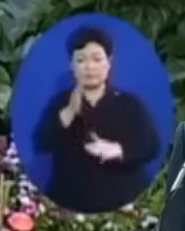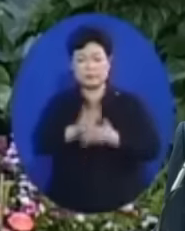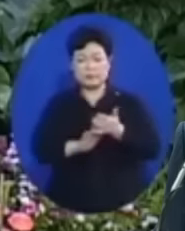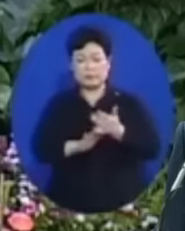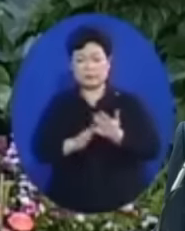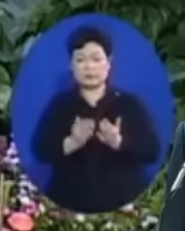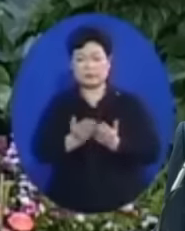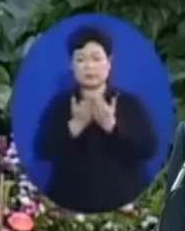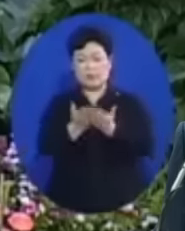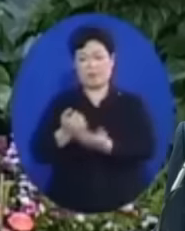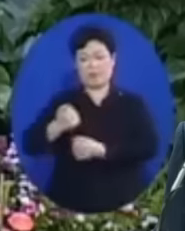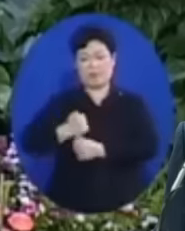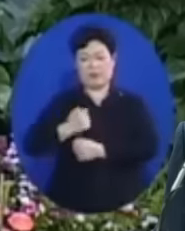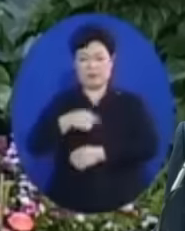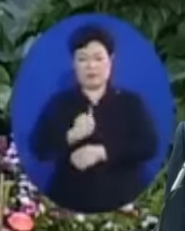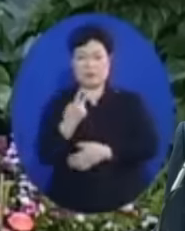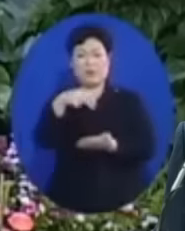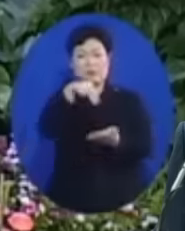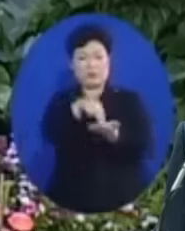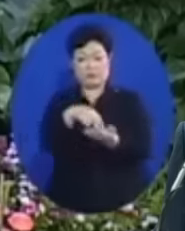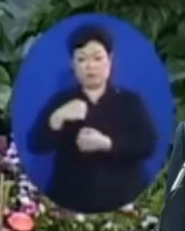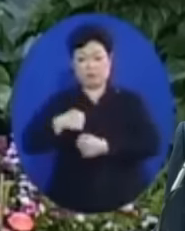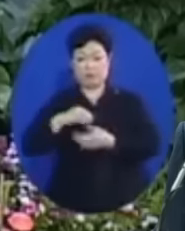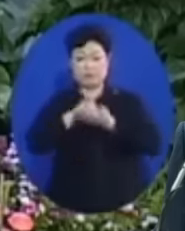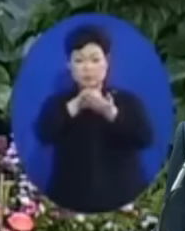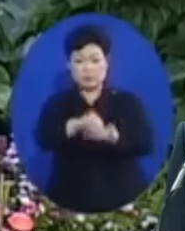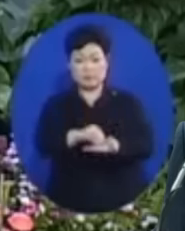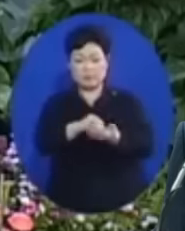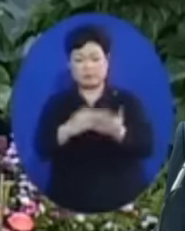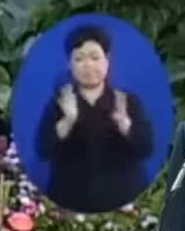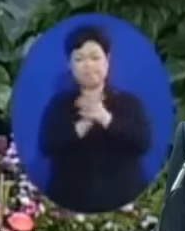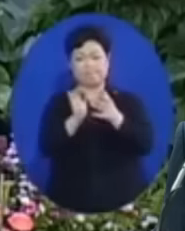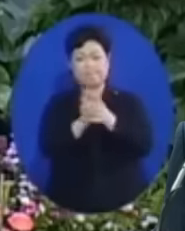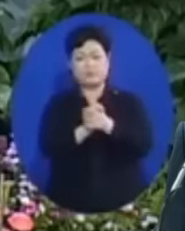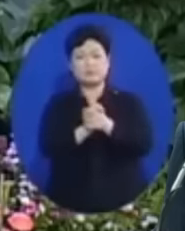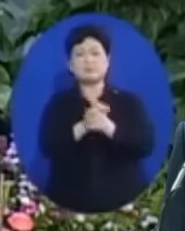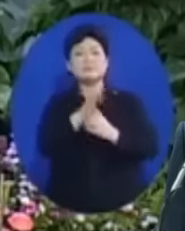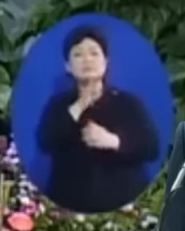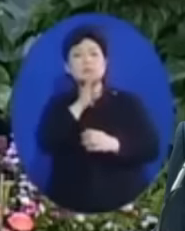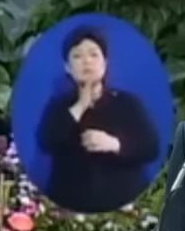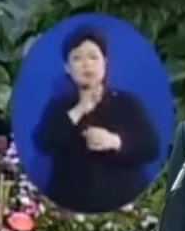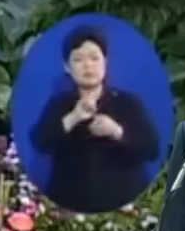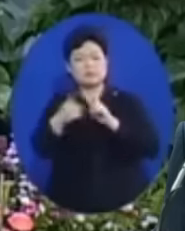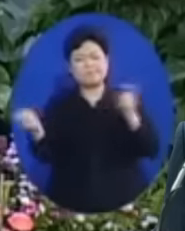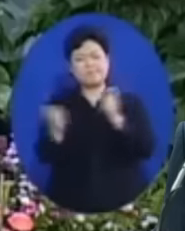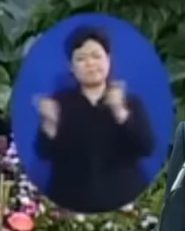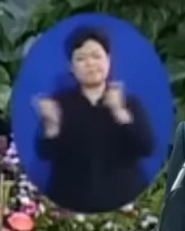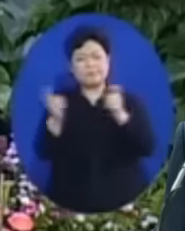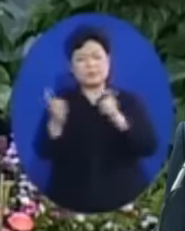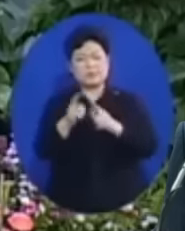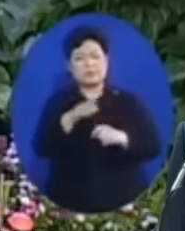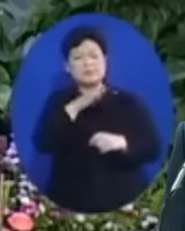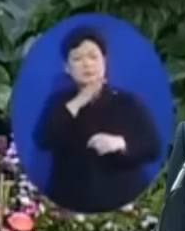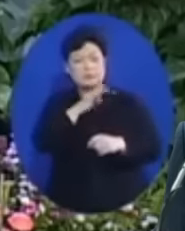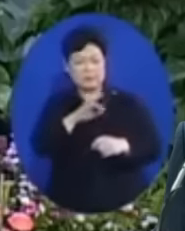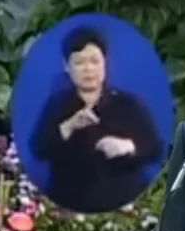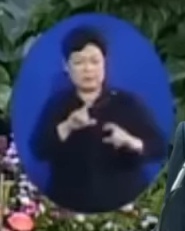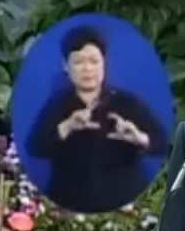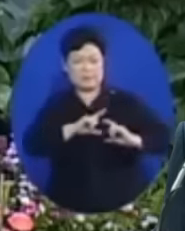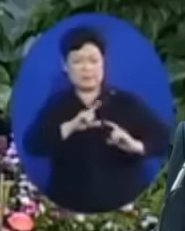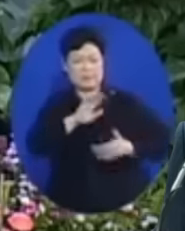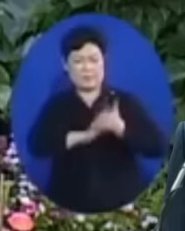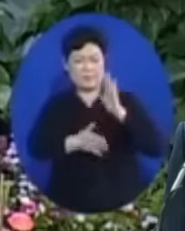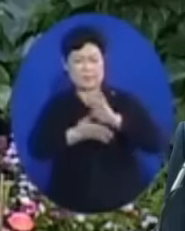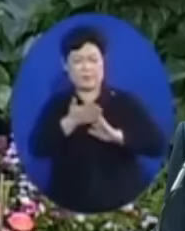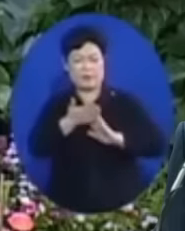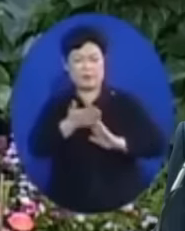해병대에 자원을 해서 군인으로 들어갔으나 동료들의 불화로 불명예 제대를 하고 말은 것입니다. 그는